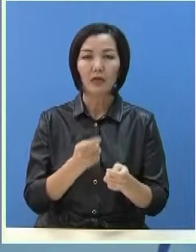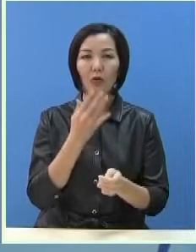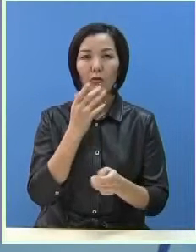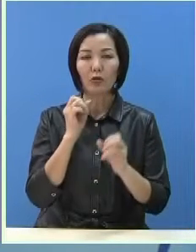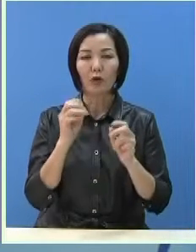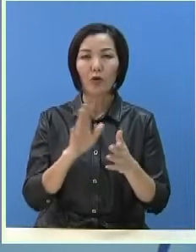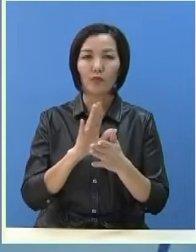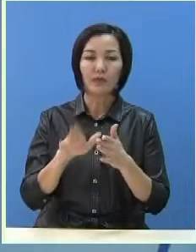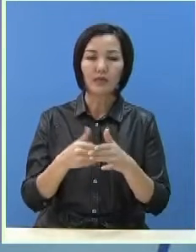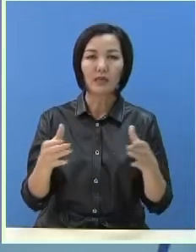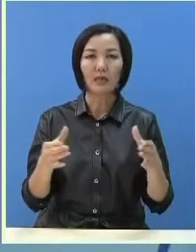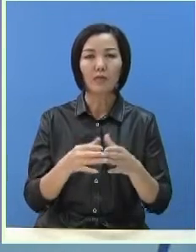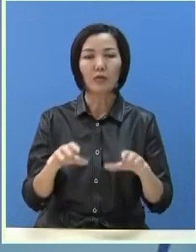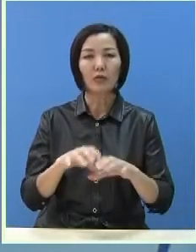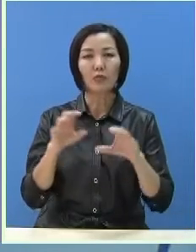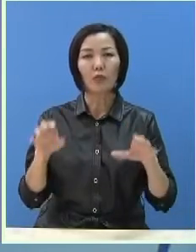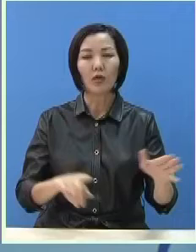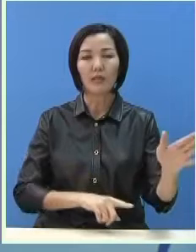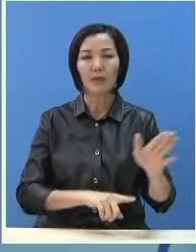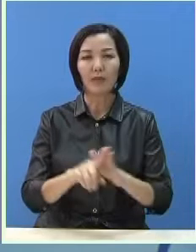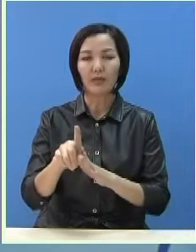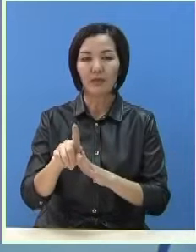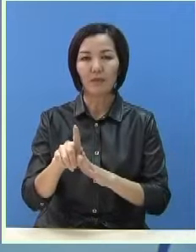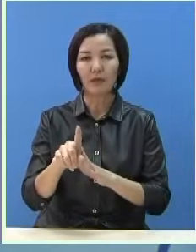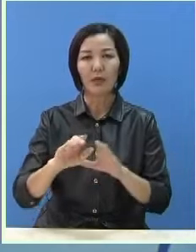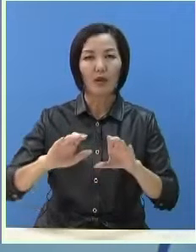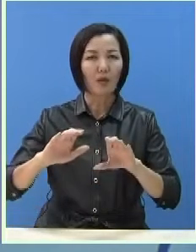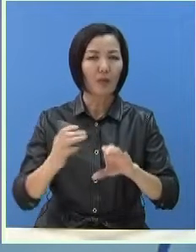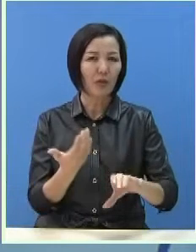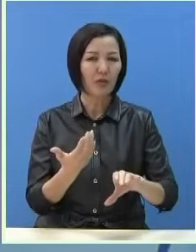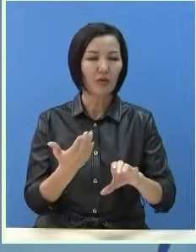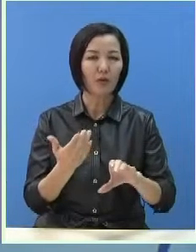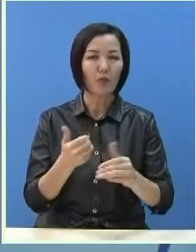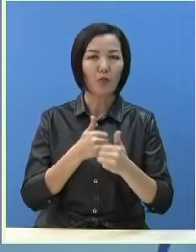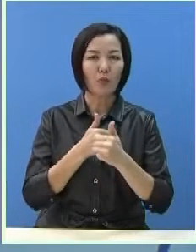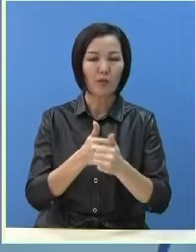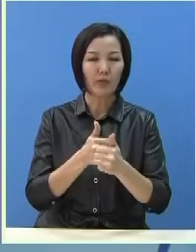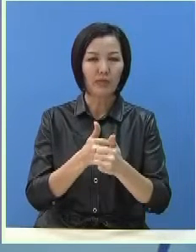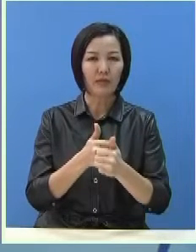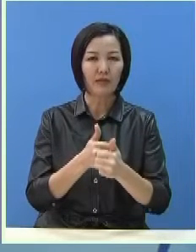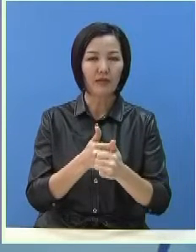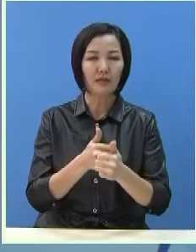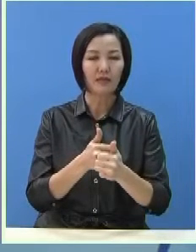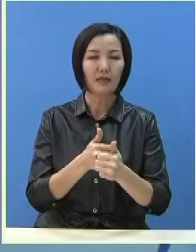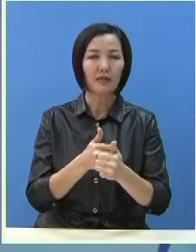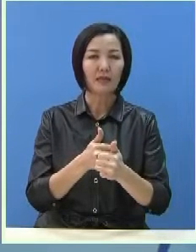қауіпсіздік комитетінің төрағасынан бастап олардың жаңағы орынбасарларының және де